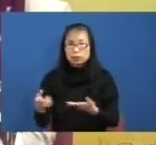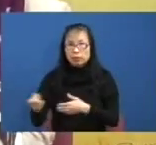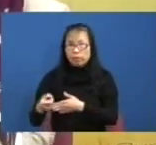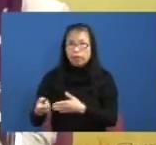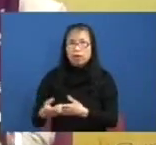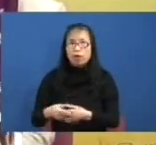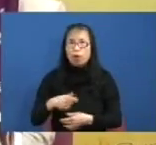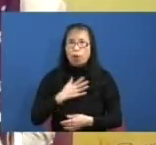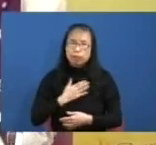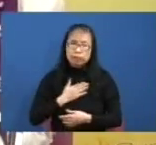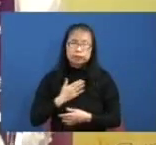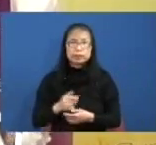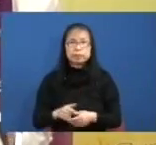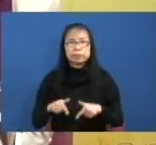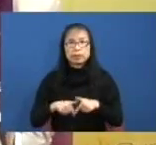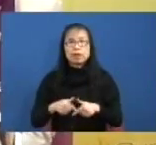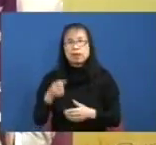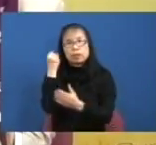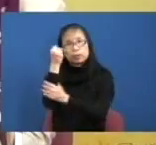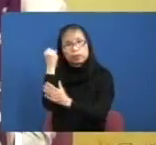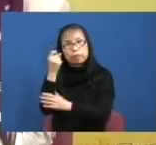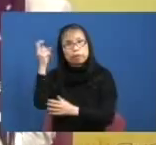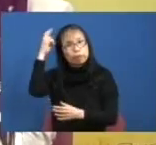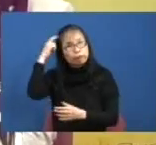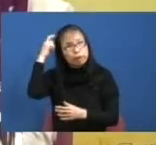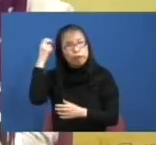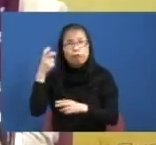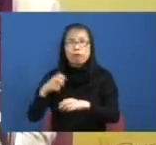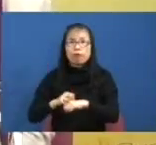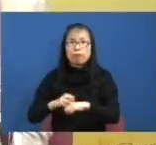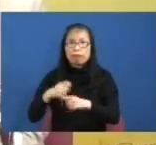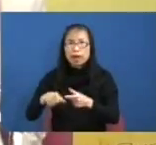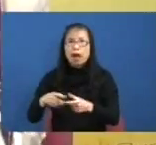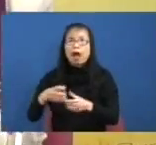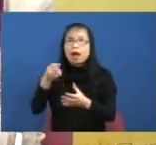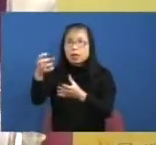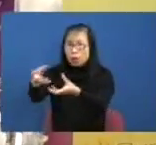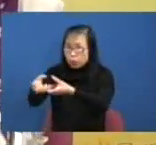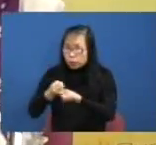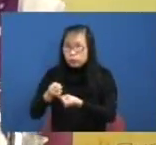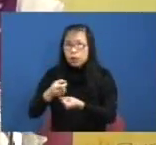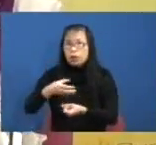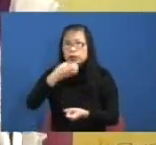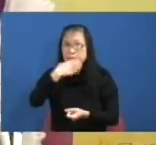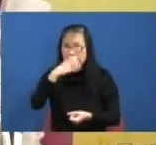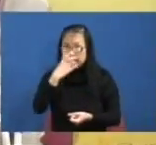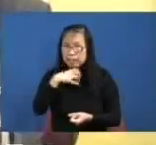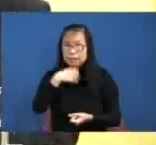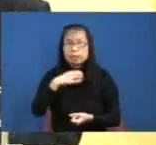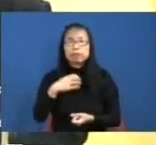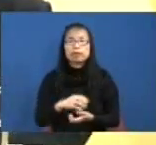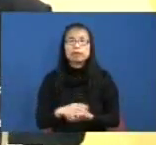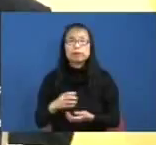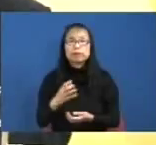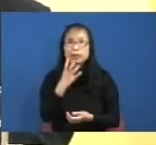呀，好擔心啦，有防核嘅問題啦，咁亦都有搶食鹽喎。你喺地區聽到啲咩？ 嗱，咁樣講法咧，即係